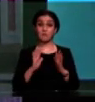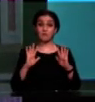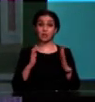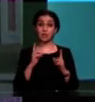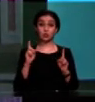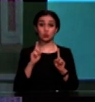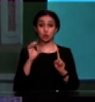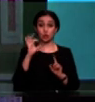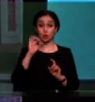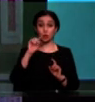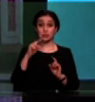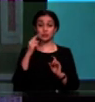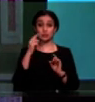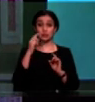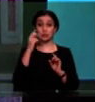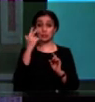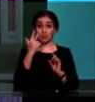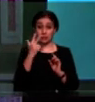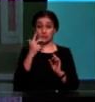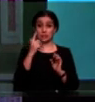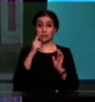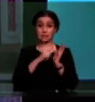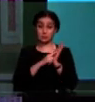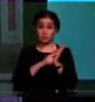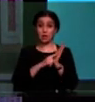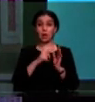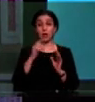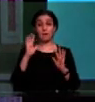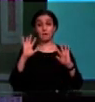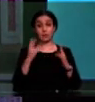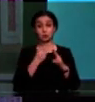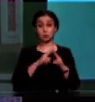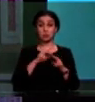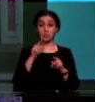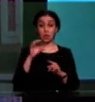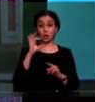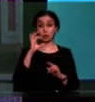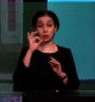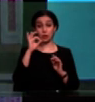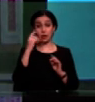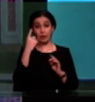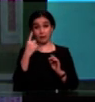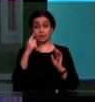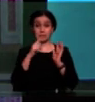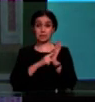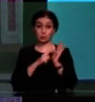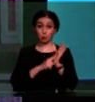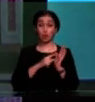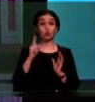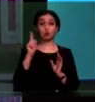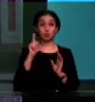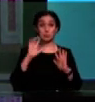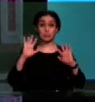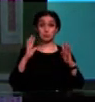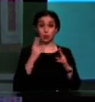Вероятность события А 3 седьмых. Вероятность произведения этих событий равна 1 седьмой. Надо найти